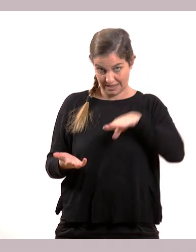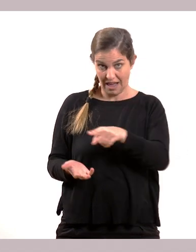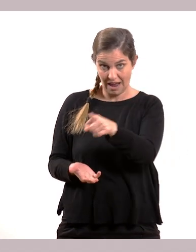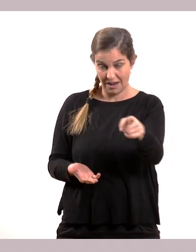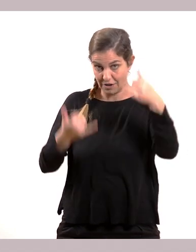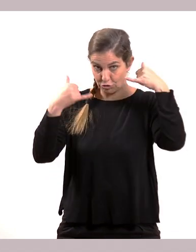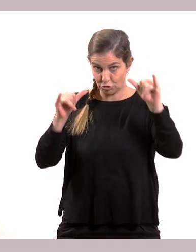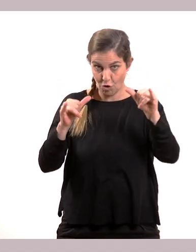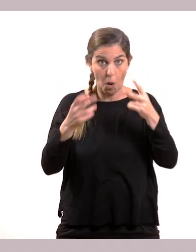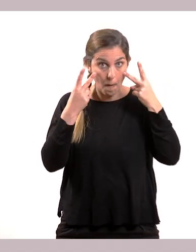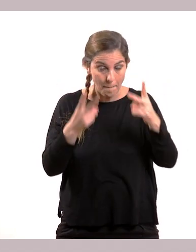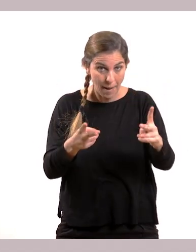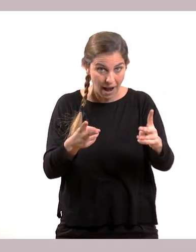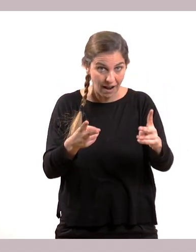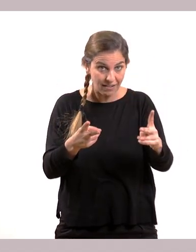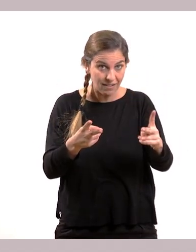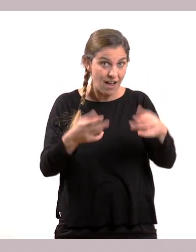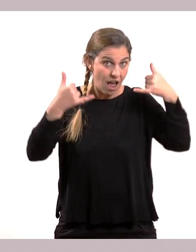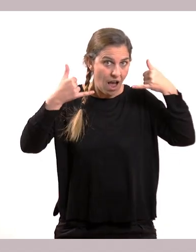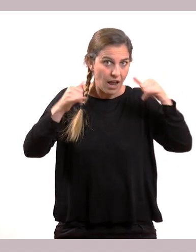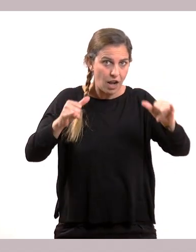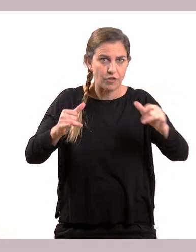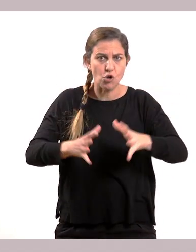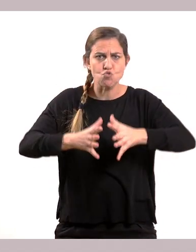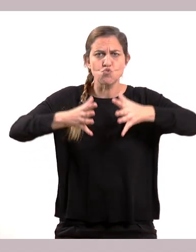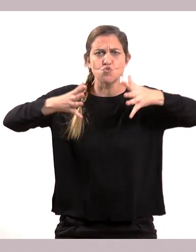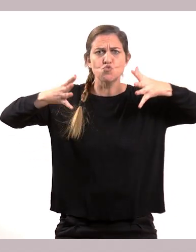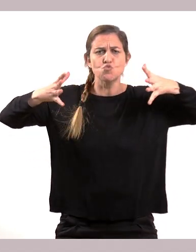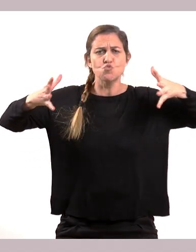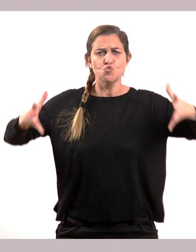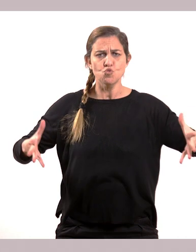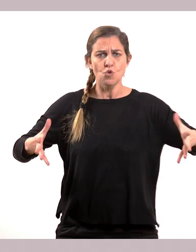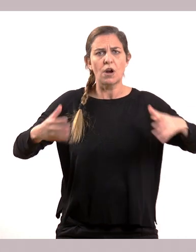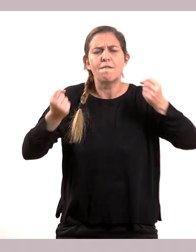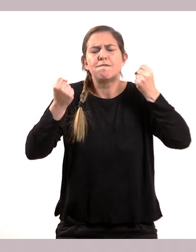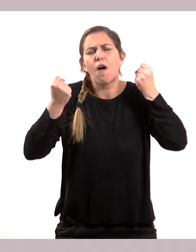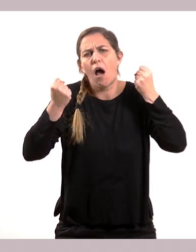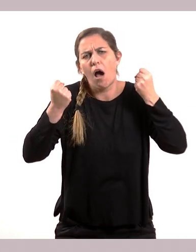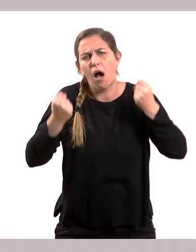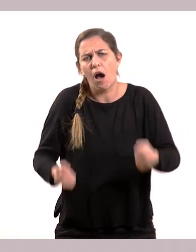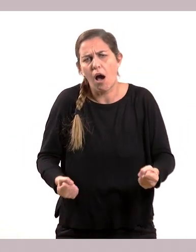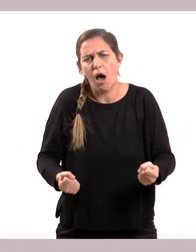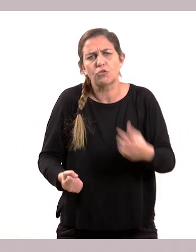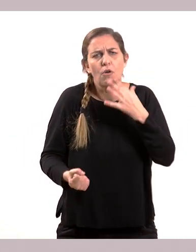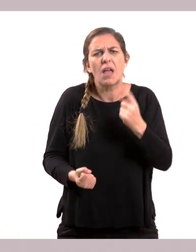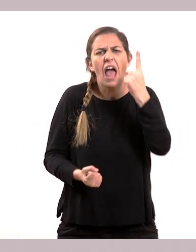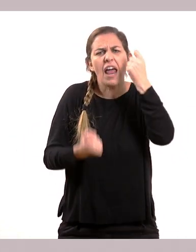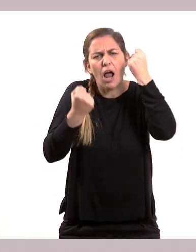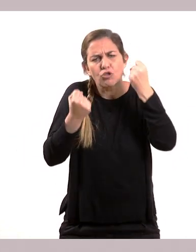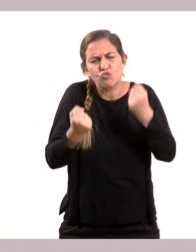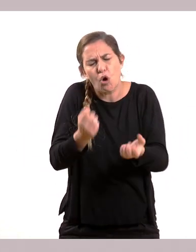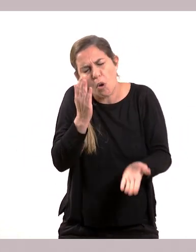ζωολογικό κήπο να δείτε ποτέ ελέφαντα? Μεγάλα ζώα, τεράστια και πολύ βαριά. Πάνω από τόνο καθένα